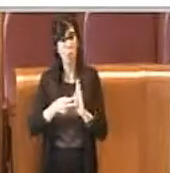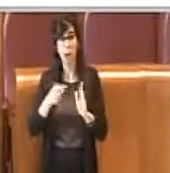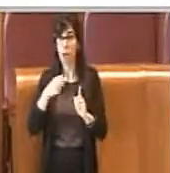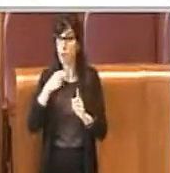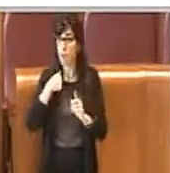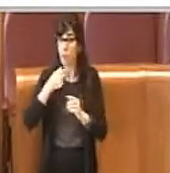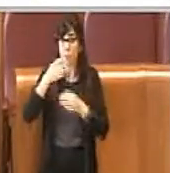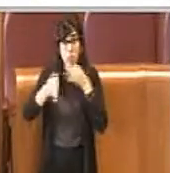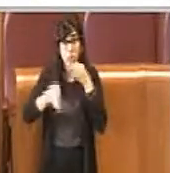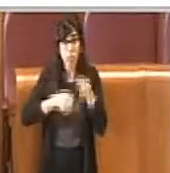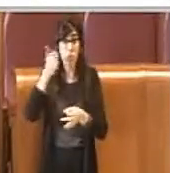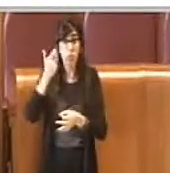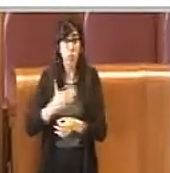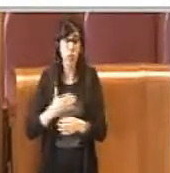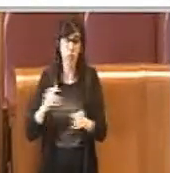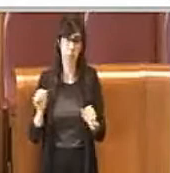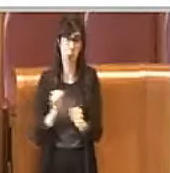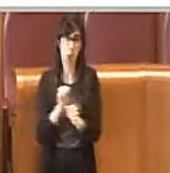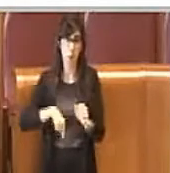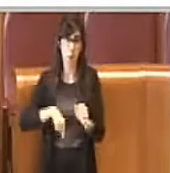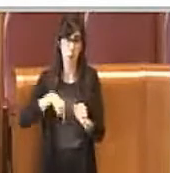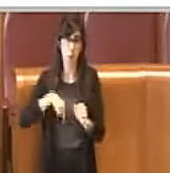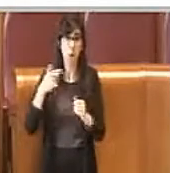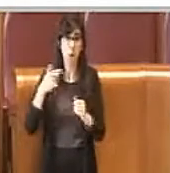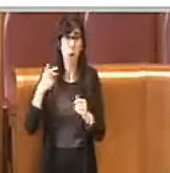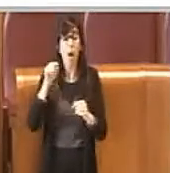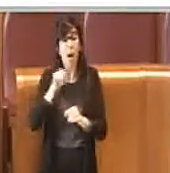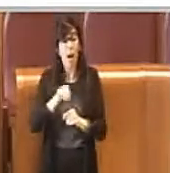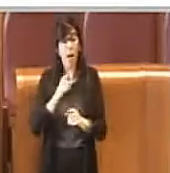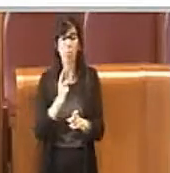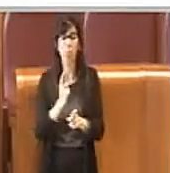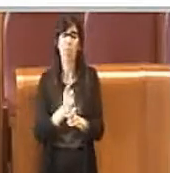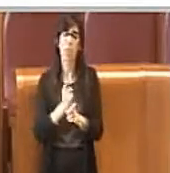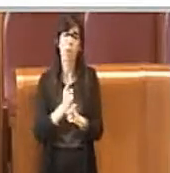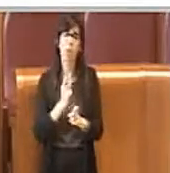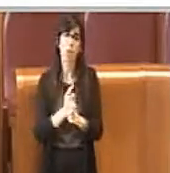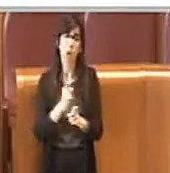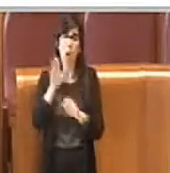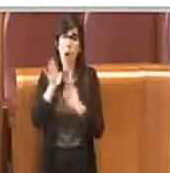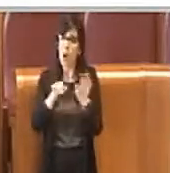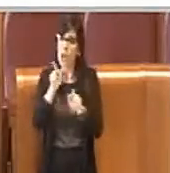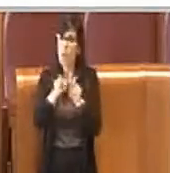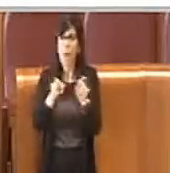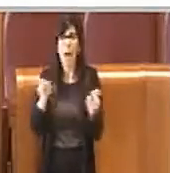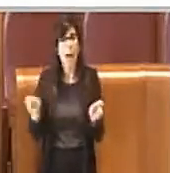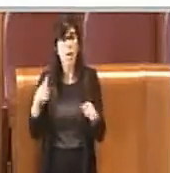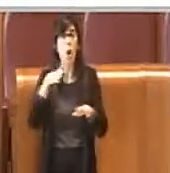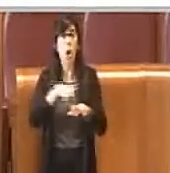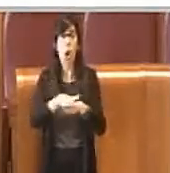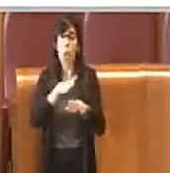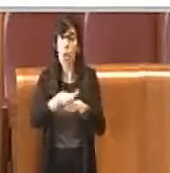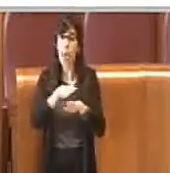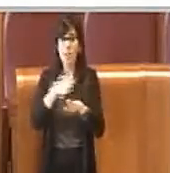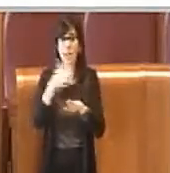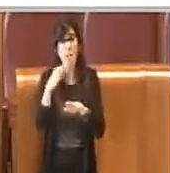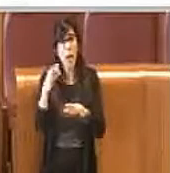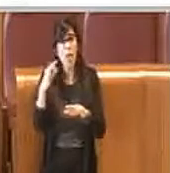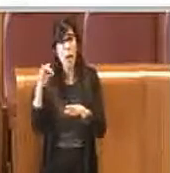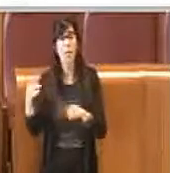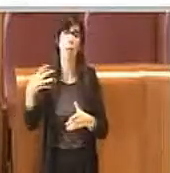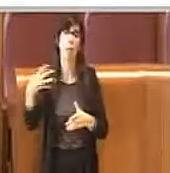lungo spiegare qui, ma che rende necessario l'apporto di personale assai competente. A questo